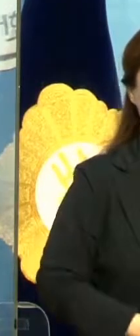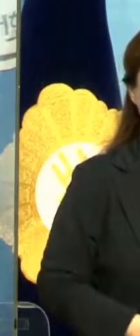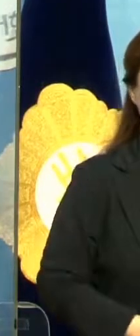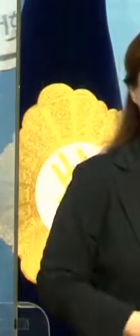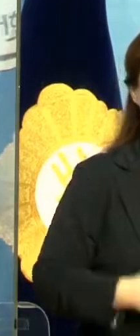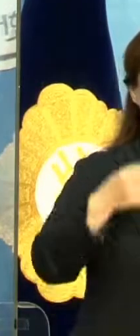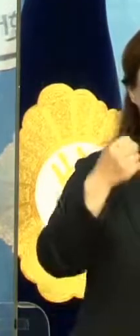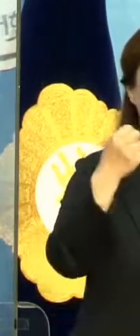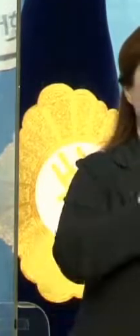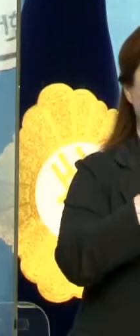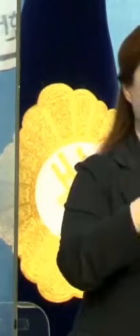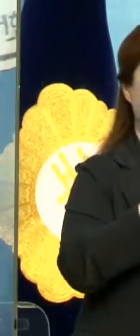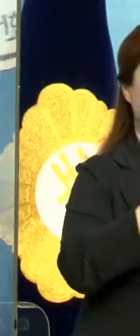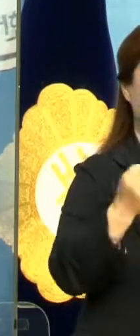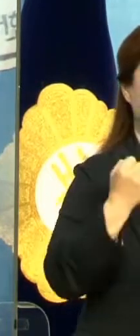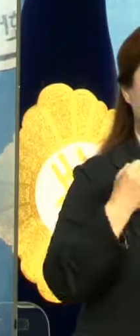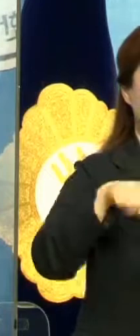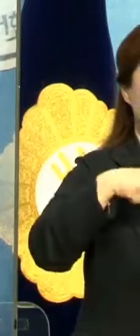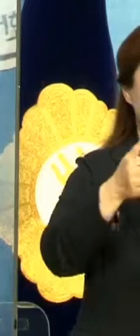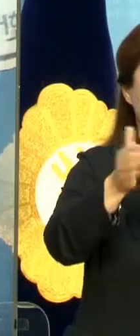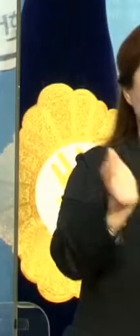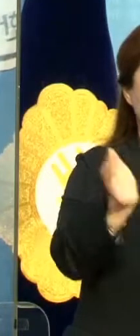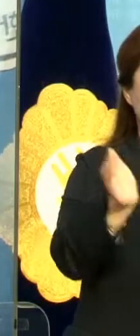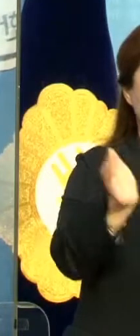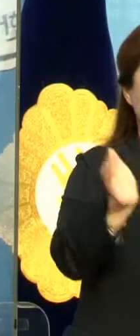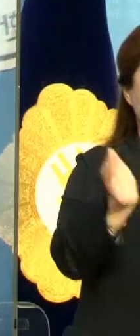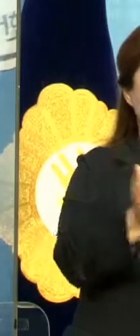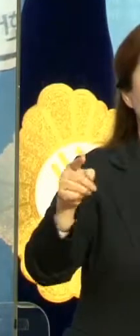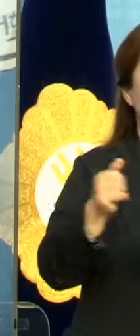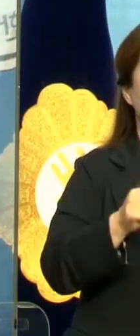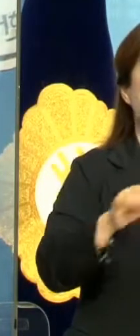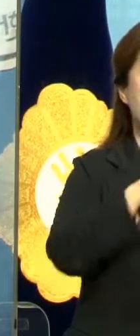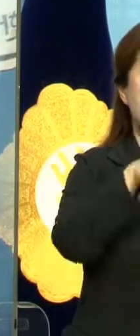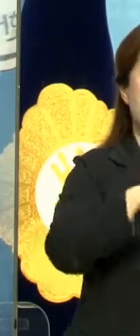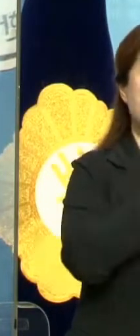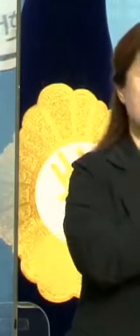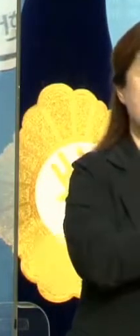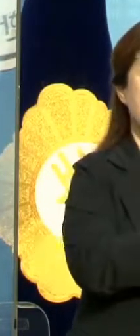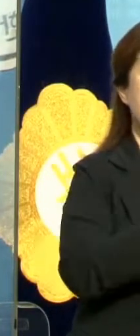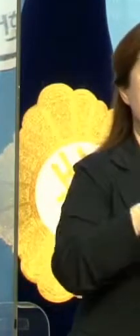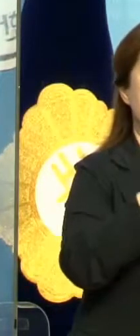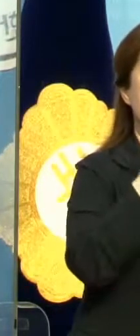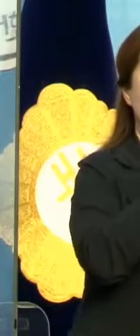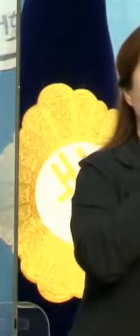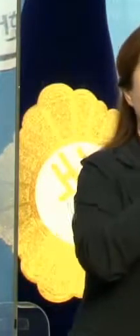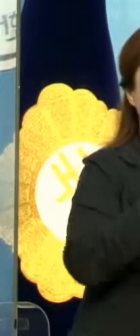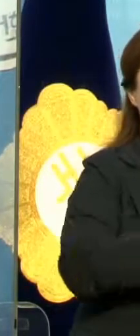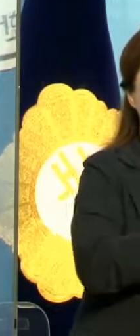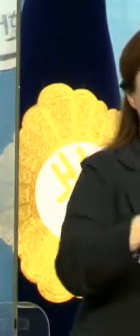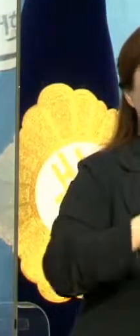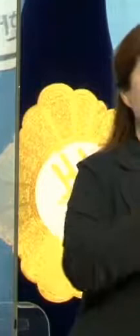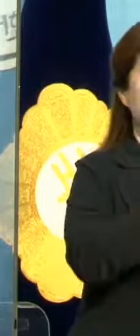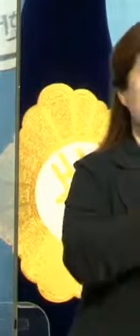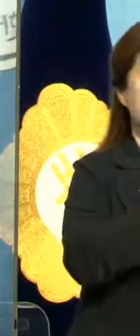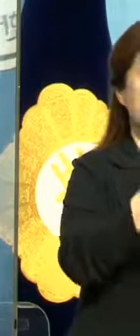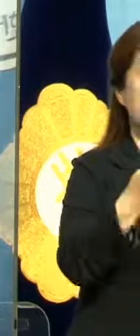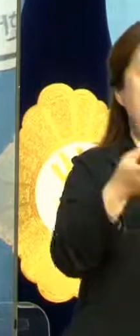아울러 국민의 힘 지도부 또한 박 토크 무원 가족 건설사 수천억대 공사를